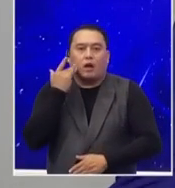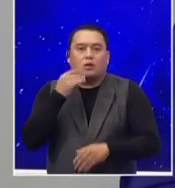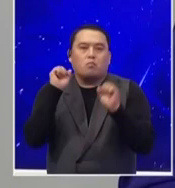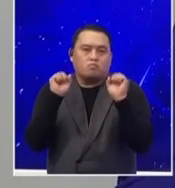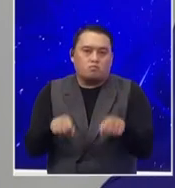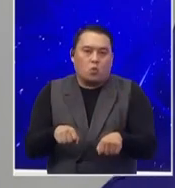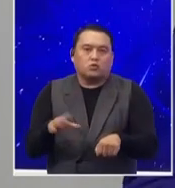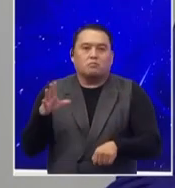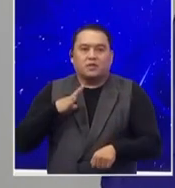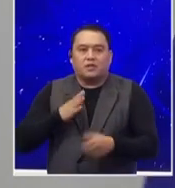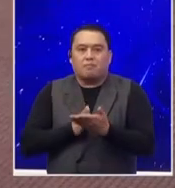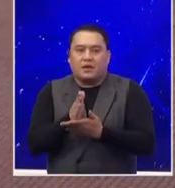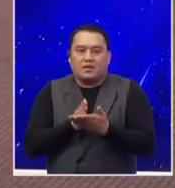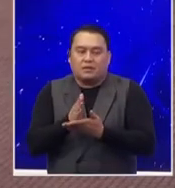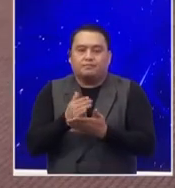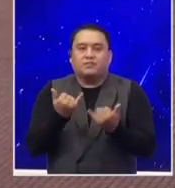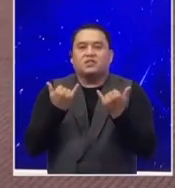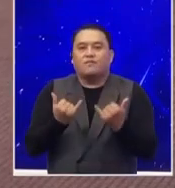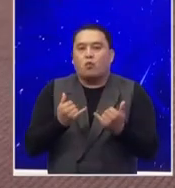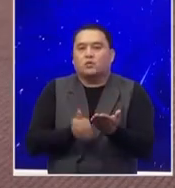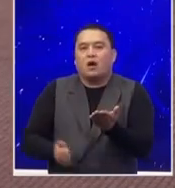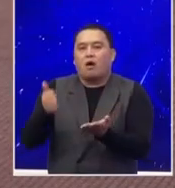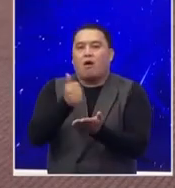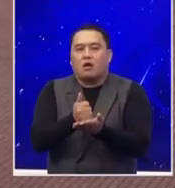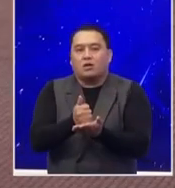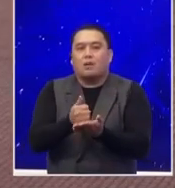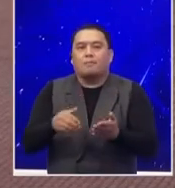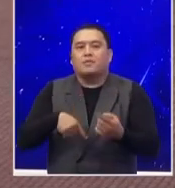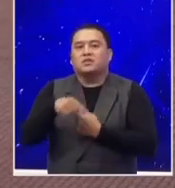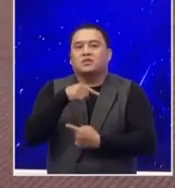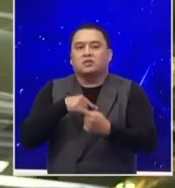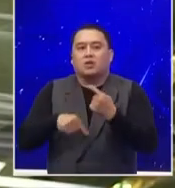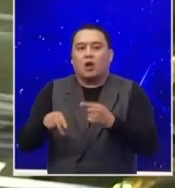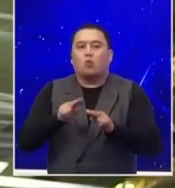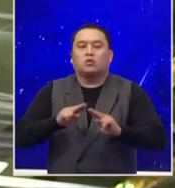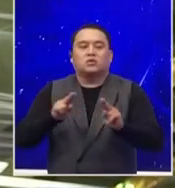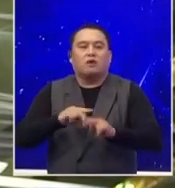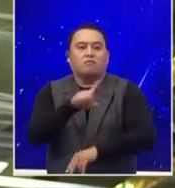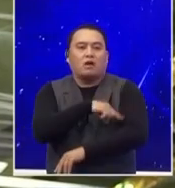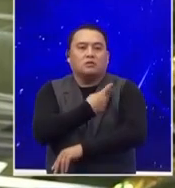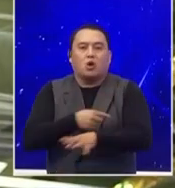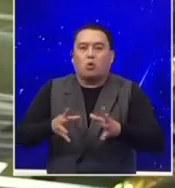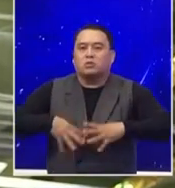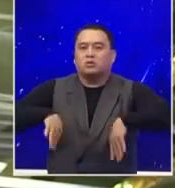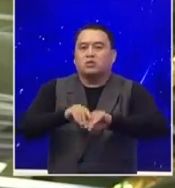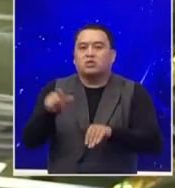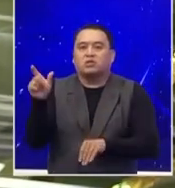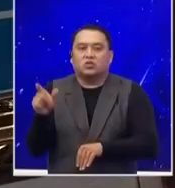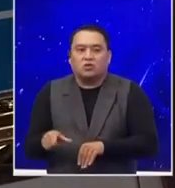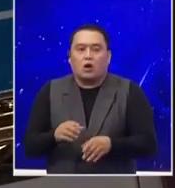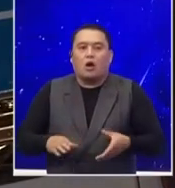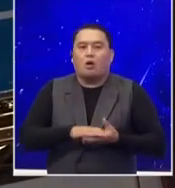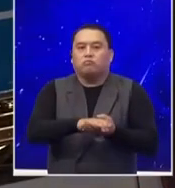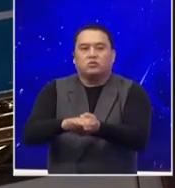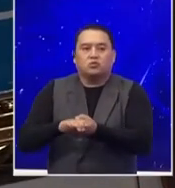можем быть в политике. Сегодняшние кандидаты, среди которых предприниматели и учителя, врачи и общественные деятели,